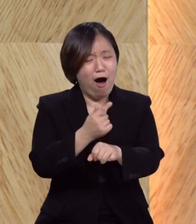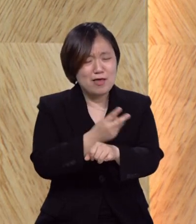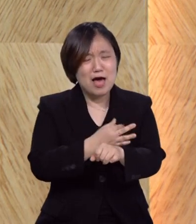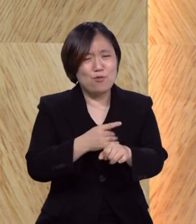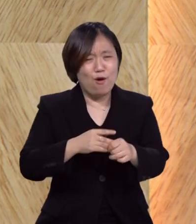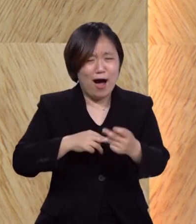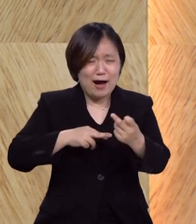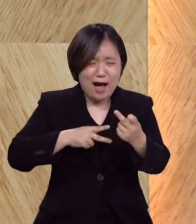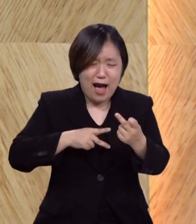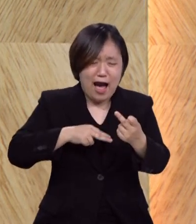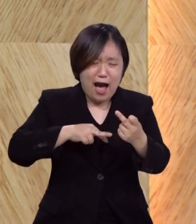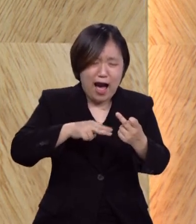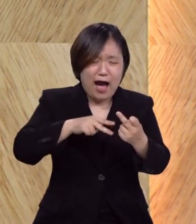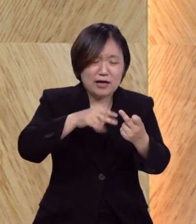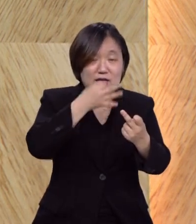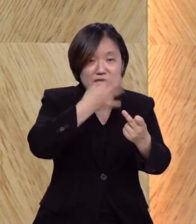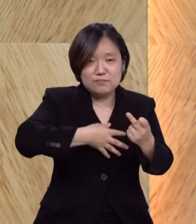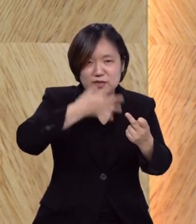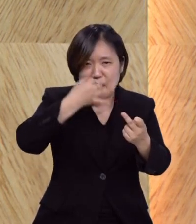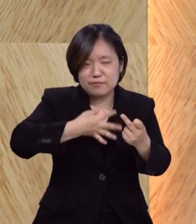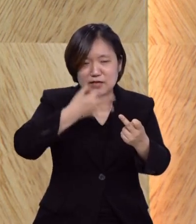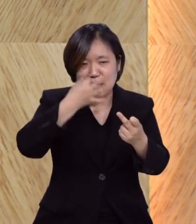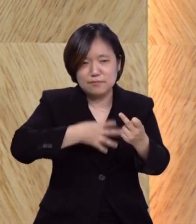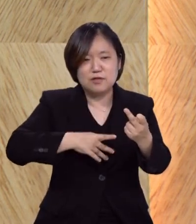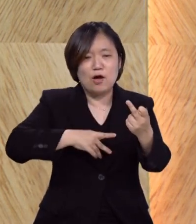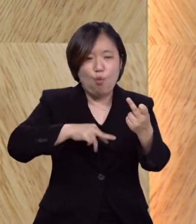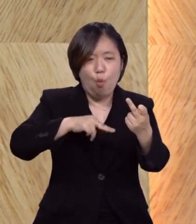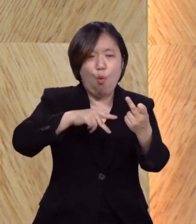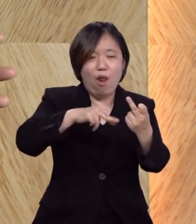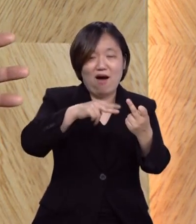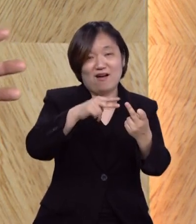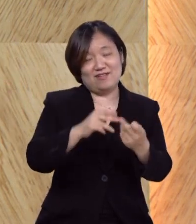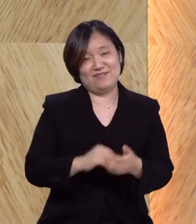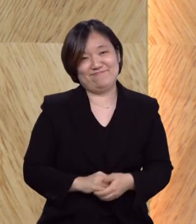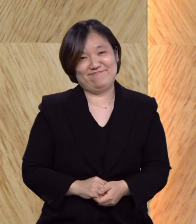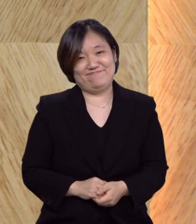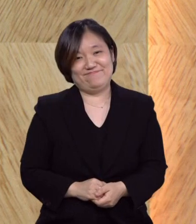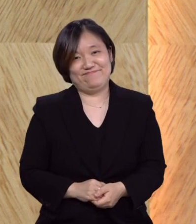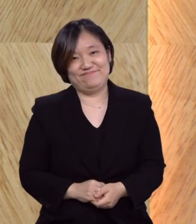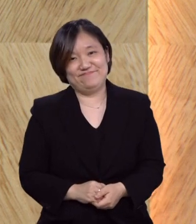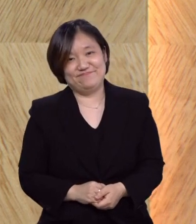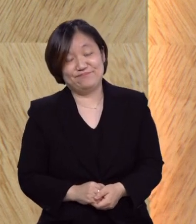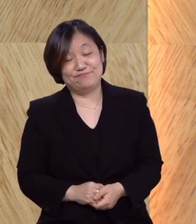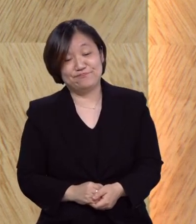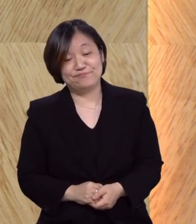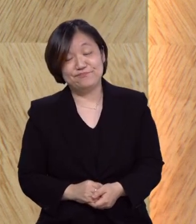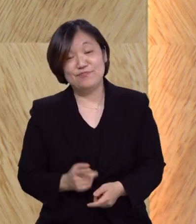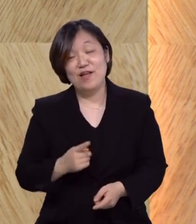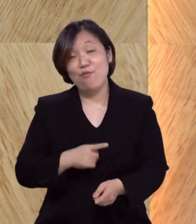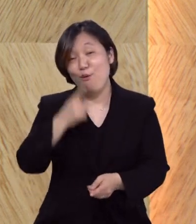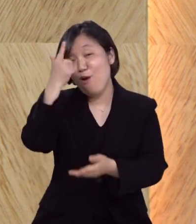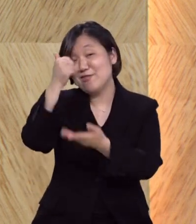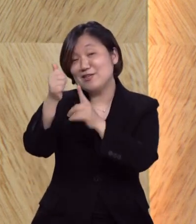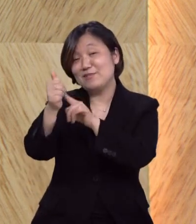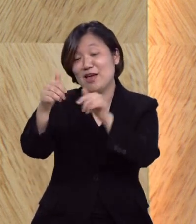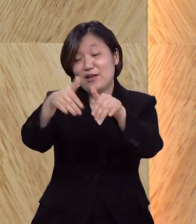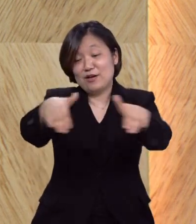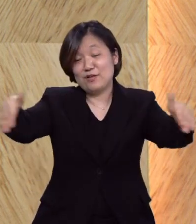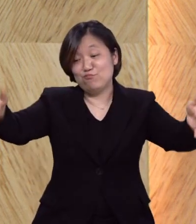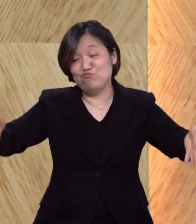성전함에 올라가게 됐대요 그래서 원래 성장함은 이렇게 철조망이 쳐져 있었는데 다행히 이제